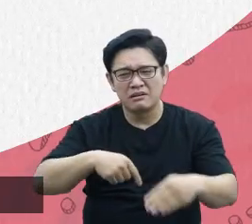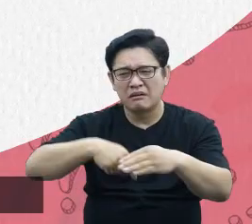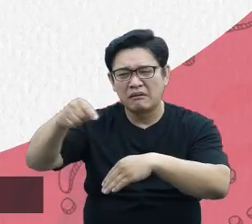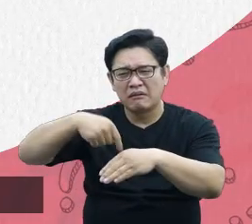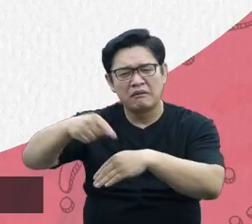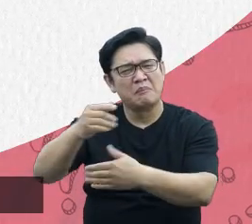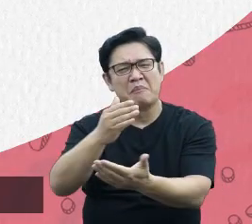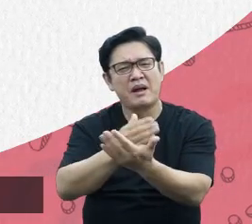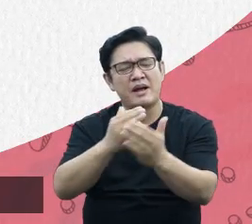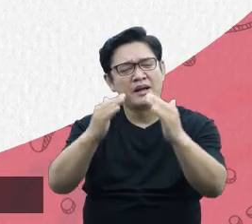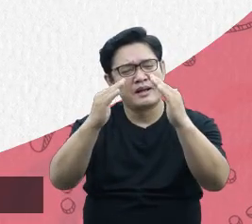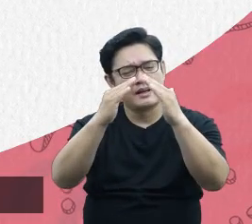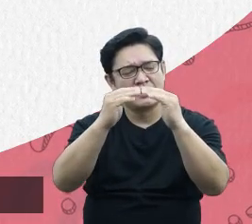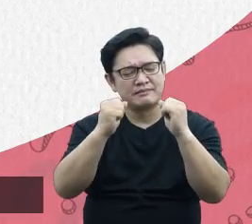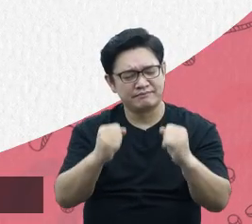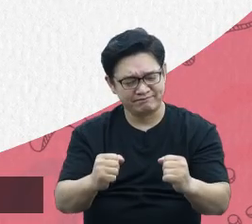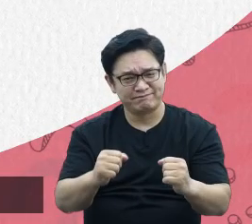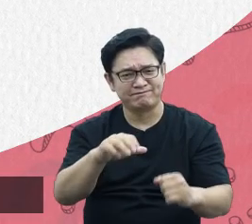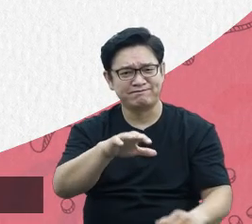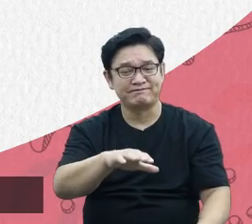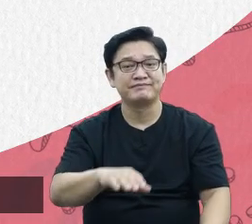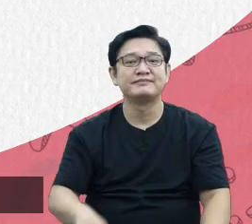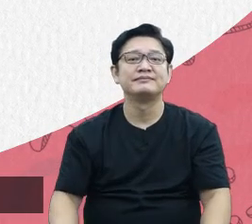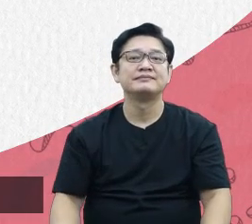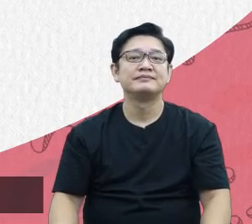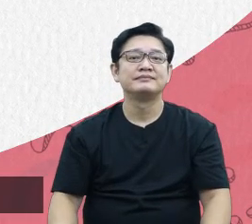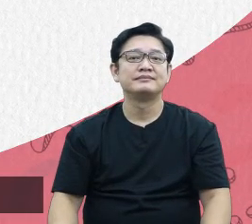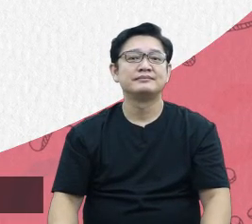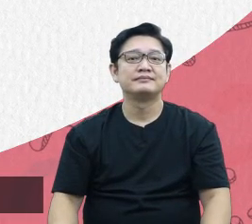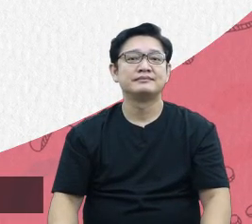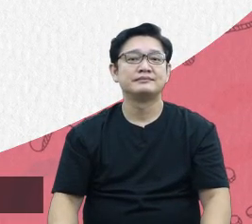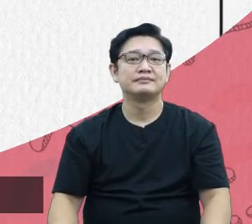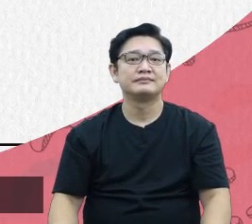가급적 외출은 하지 않아야 하는데요.